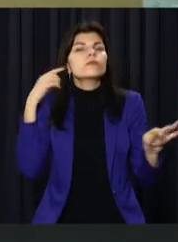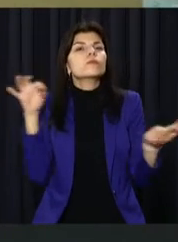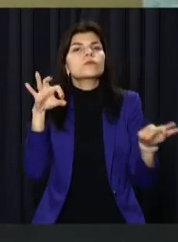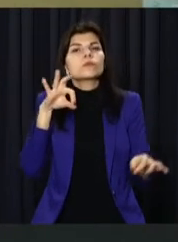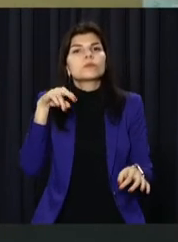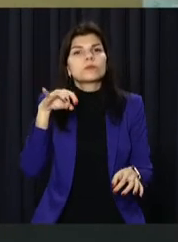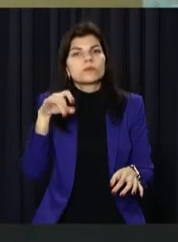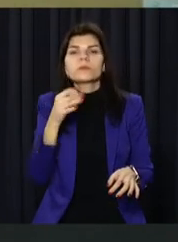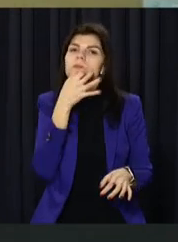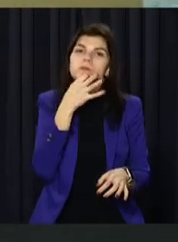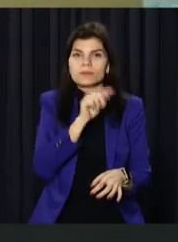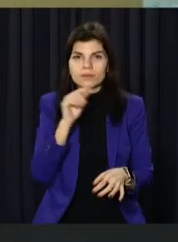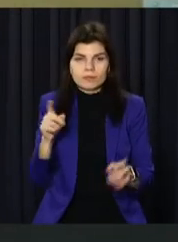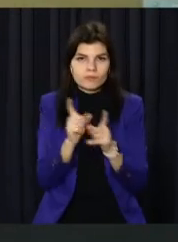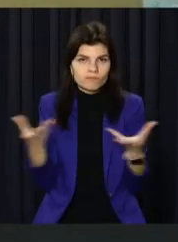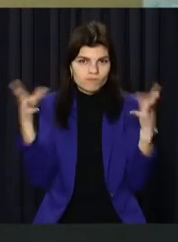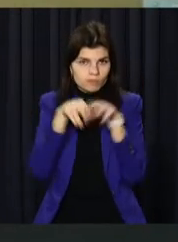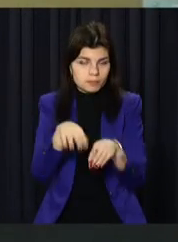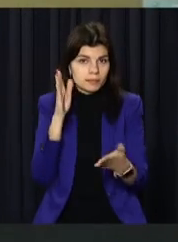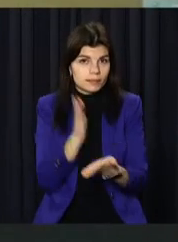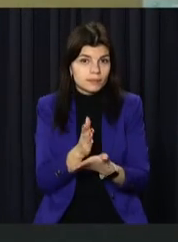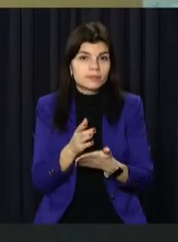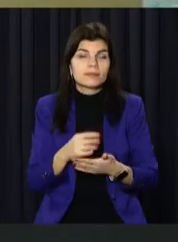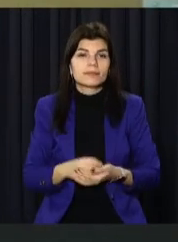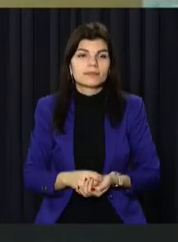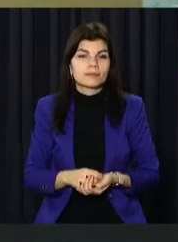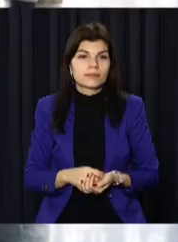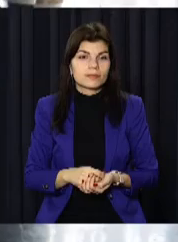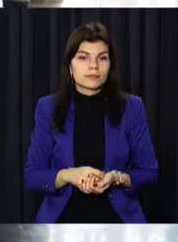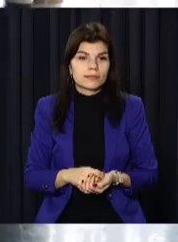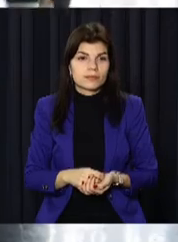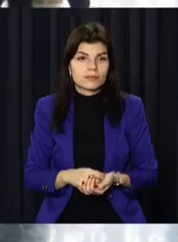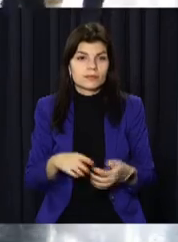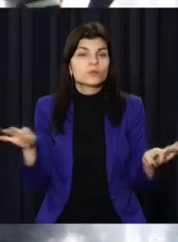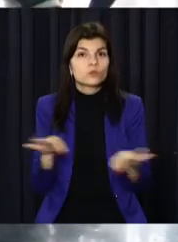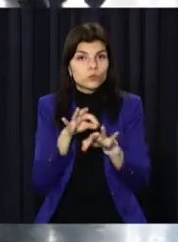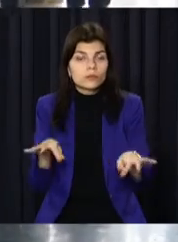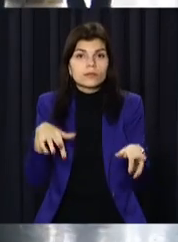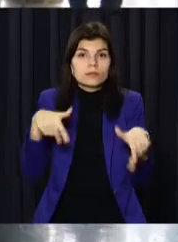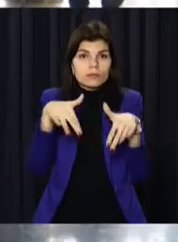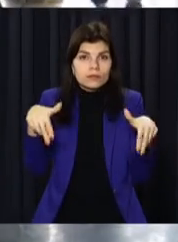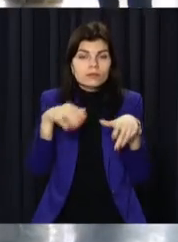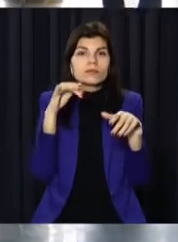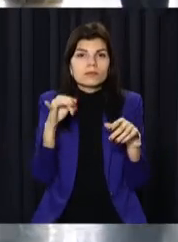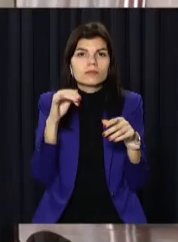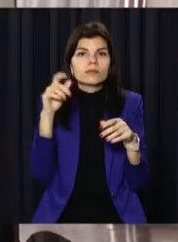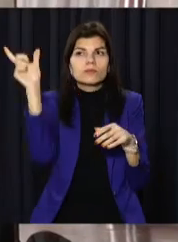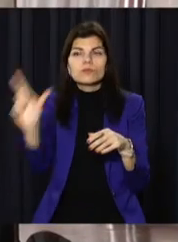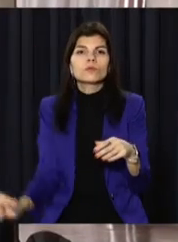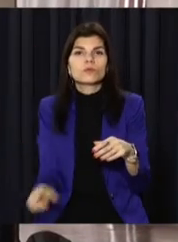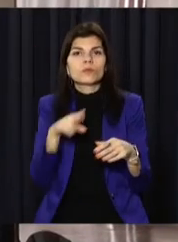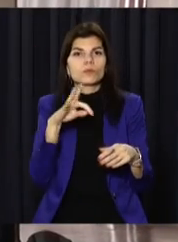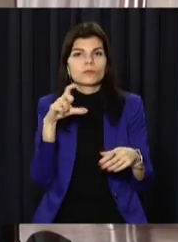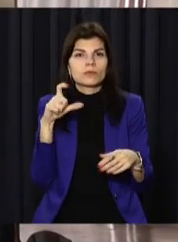Чим дивуватимуть глядачів, дізнавалася Марія Требушенко. Симбіоз музики, танцю та поезії. Вже за декілька